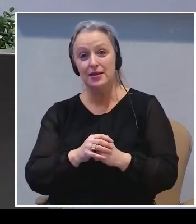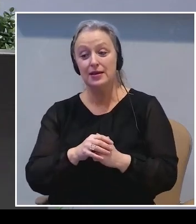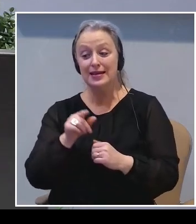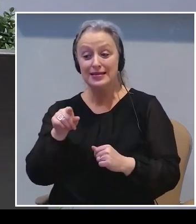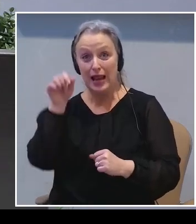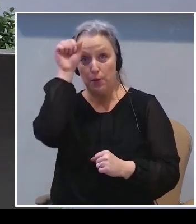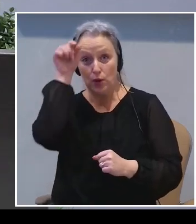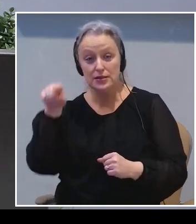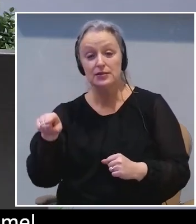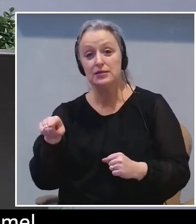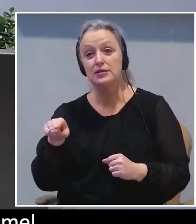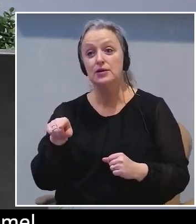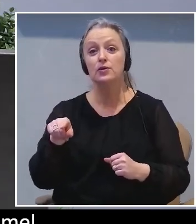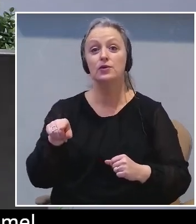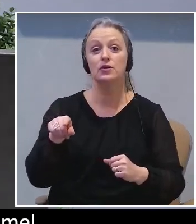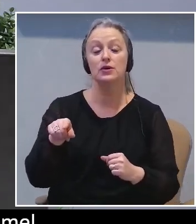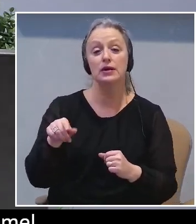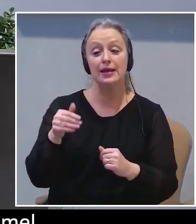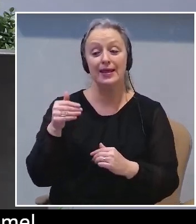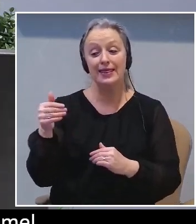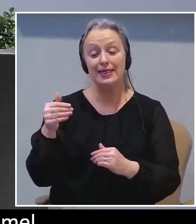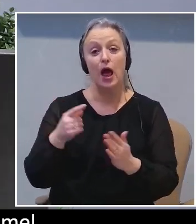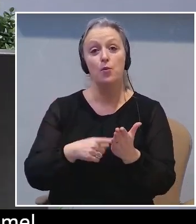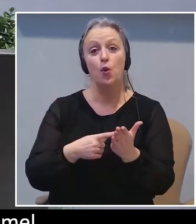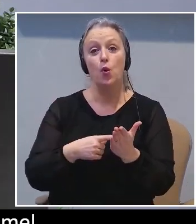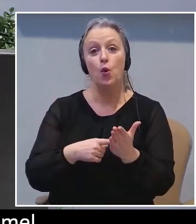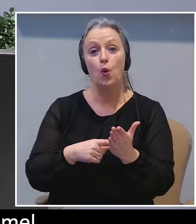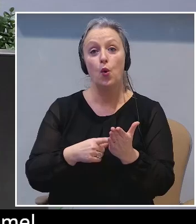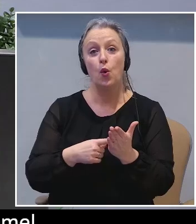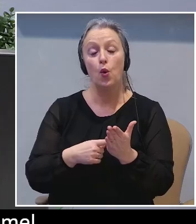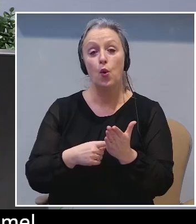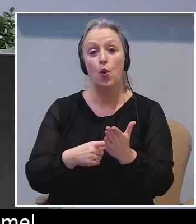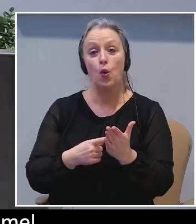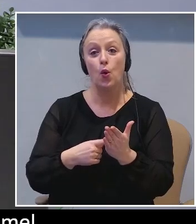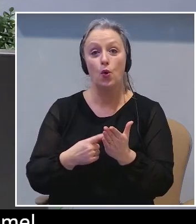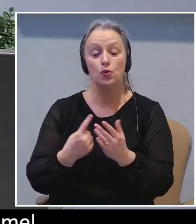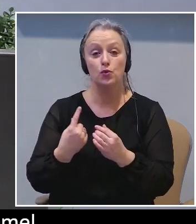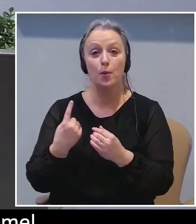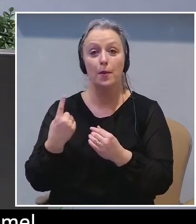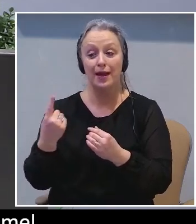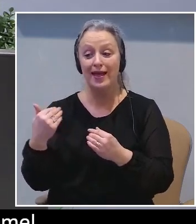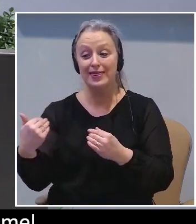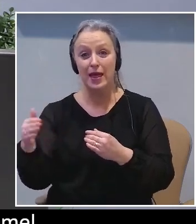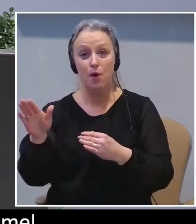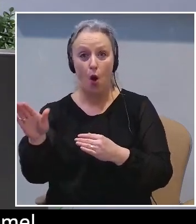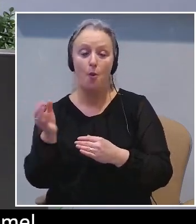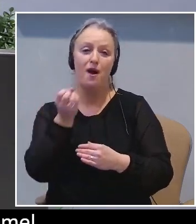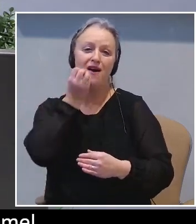Selle poisi puhul tal puudub üks palk. Me võtsime tema vere